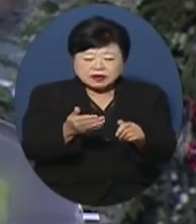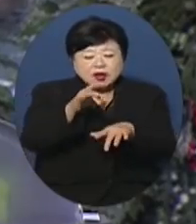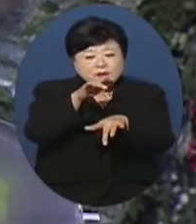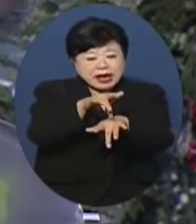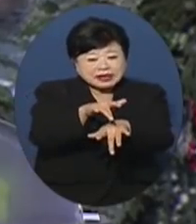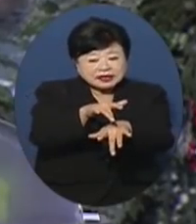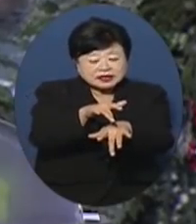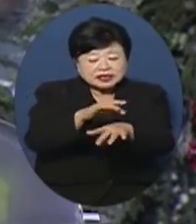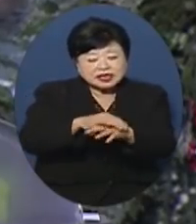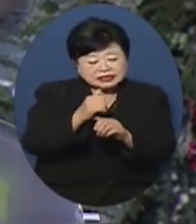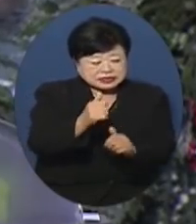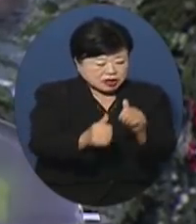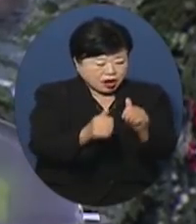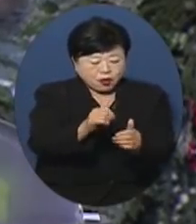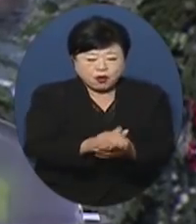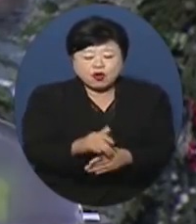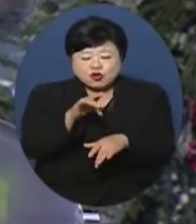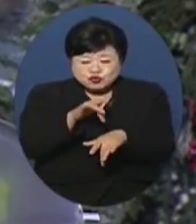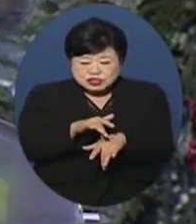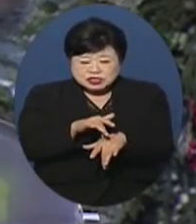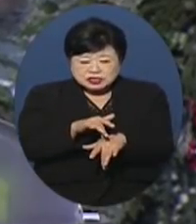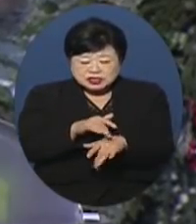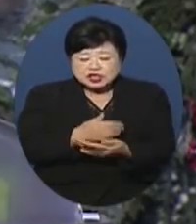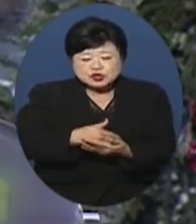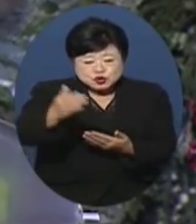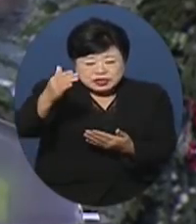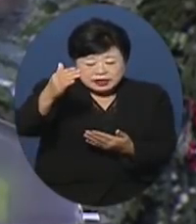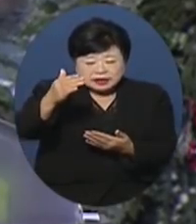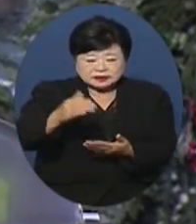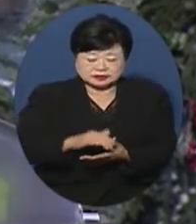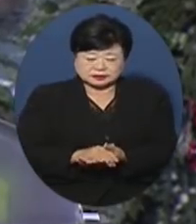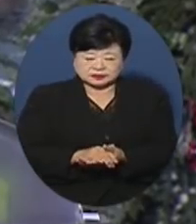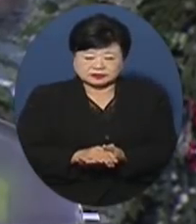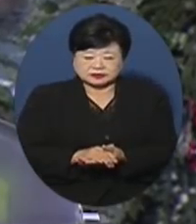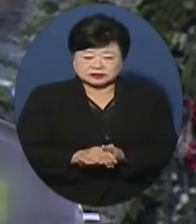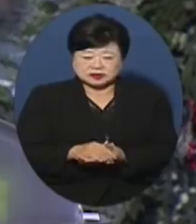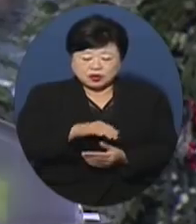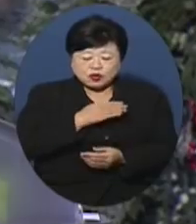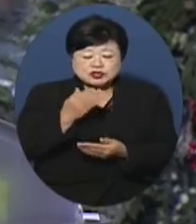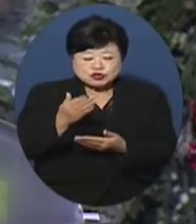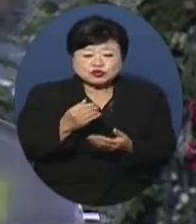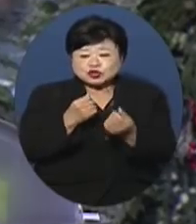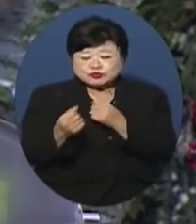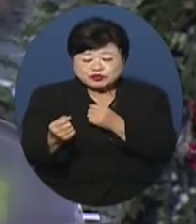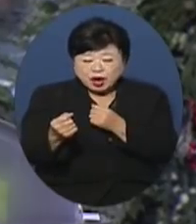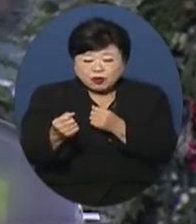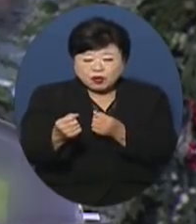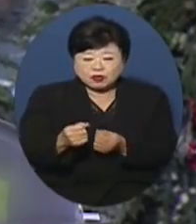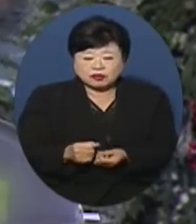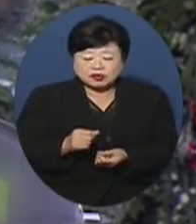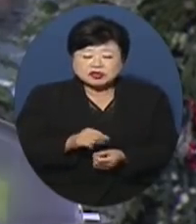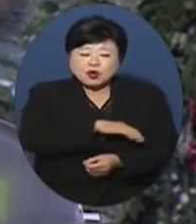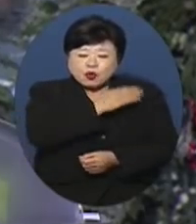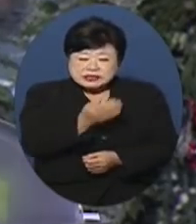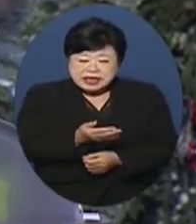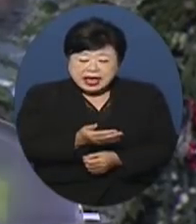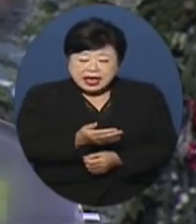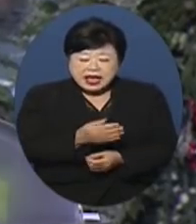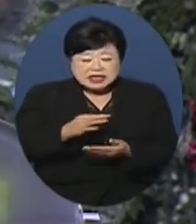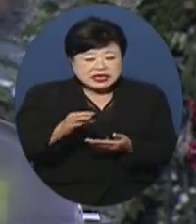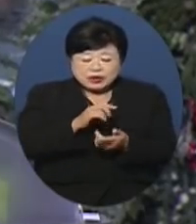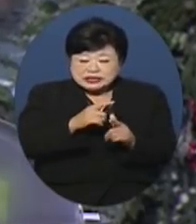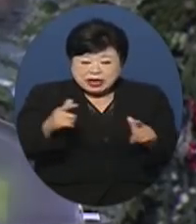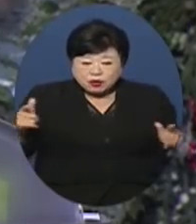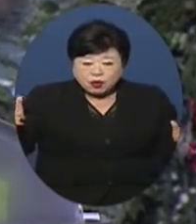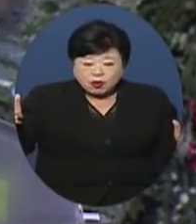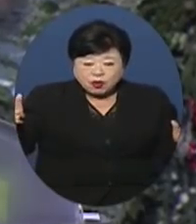마귀를 대적하고 귀신을 쫓아내는 권세도 주셨음에도 불구하고 그 권세를 사용하지